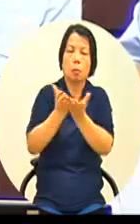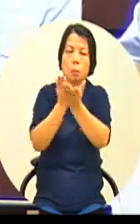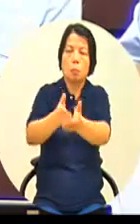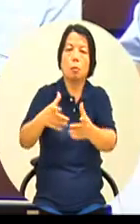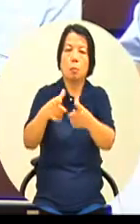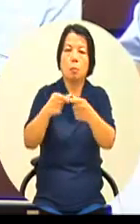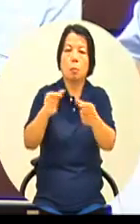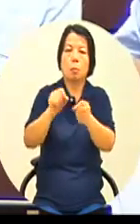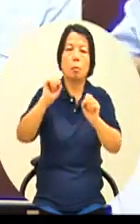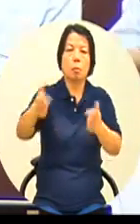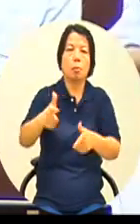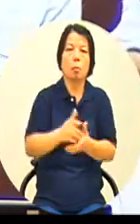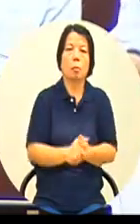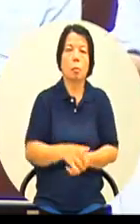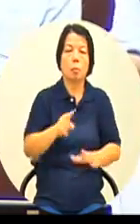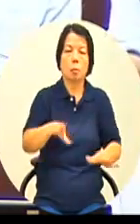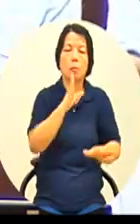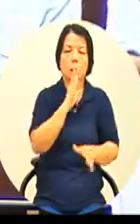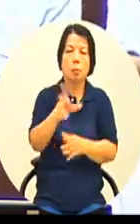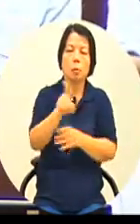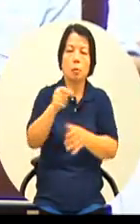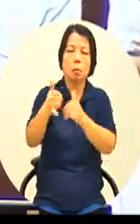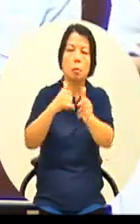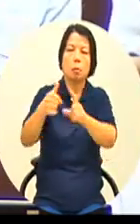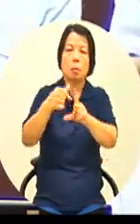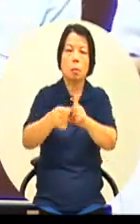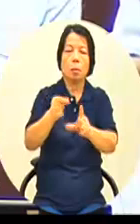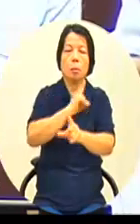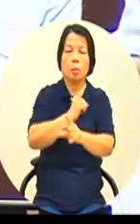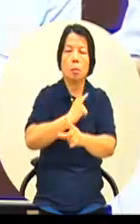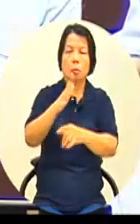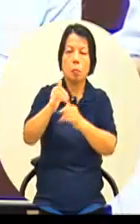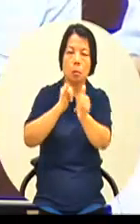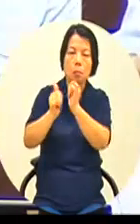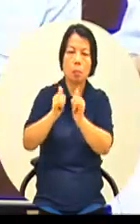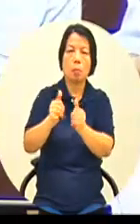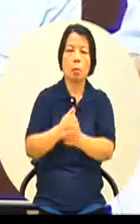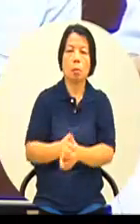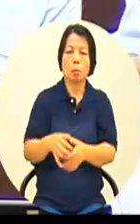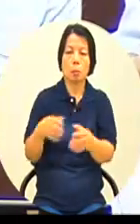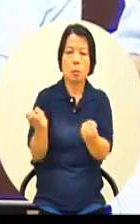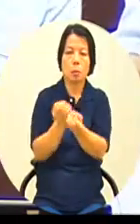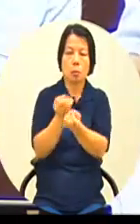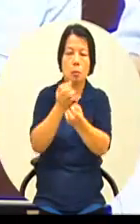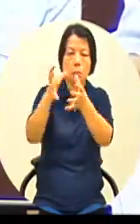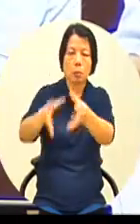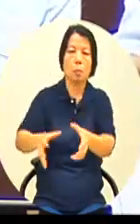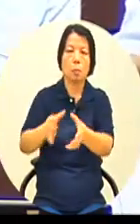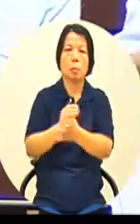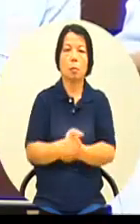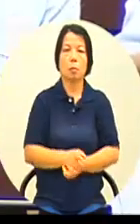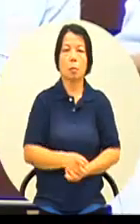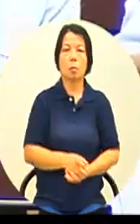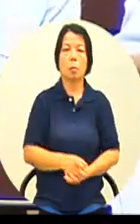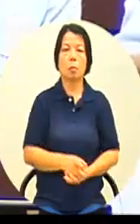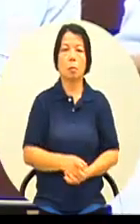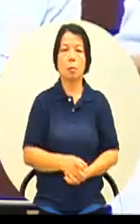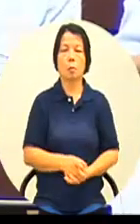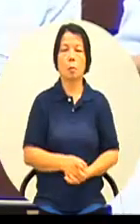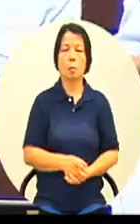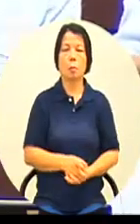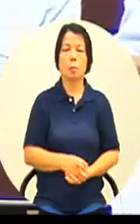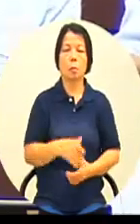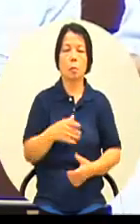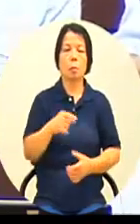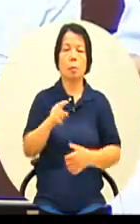哈。小樽运河这个所在也是透过社区营造，因为居民他们发起了这一个居民自发性的一个运河保